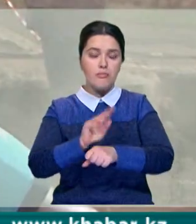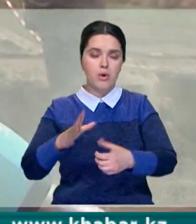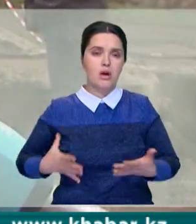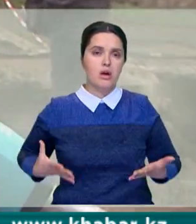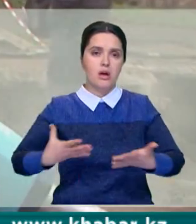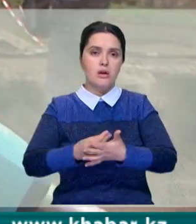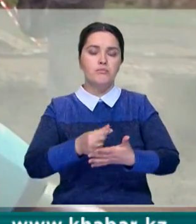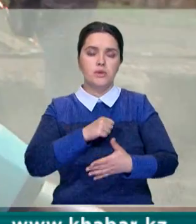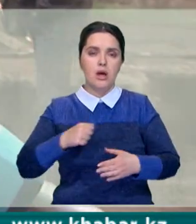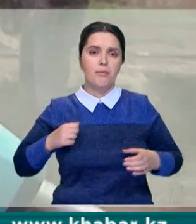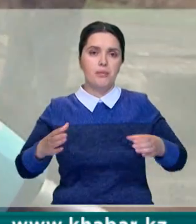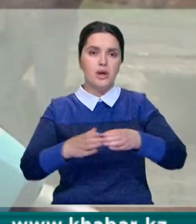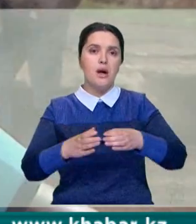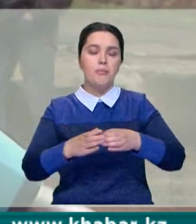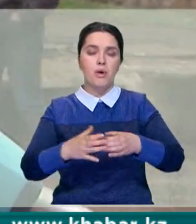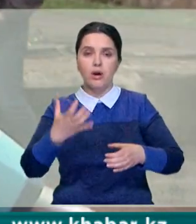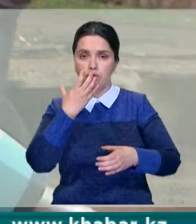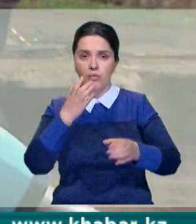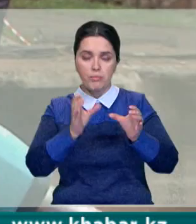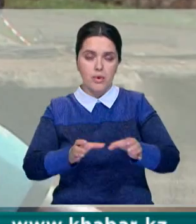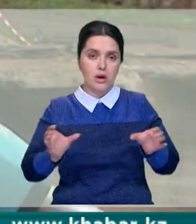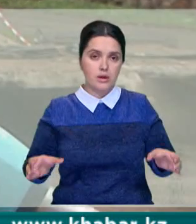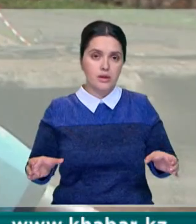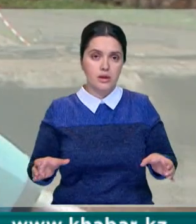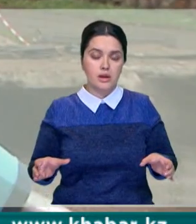счет предприятия, то есть за счет тепловых сетей.